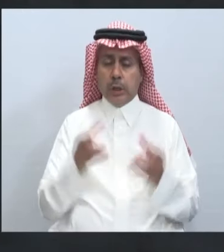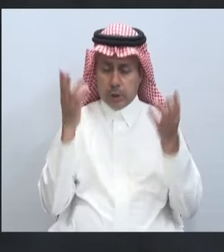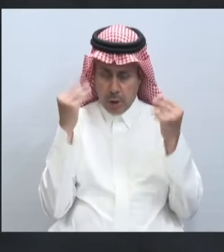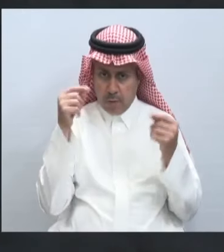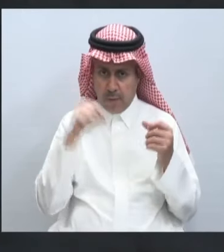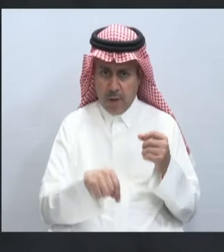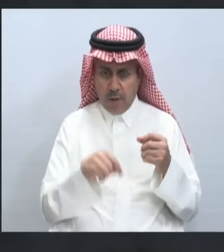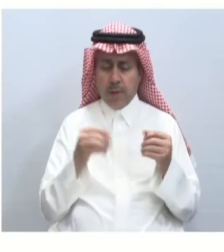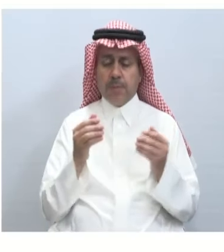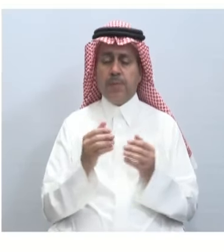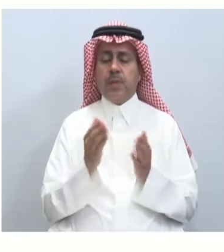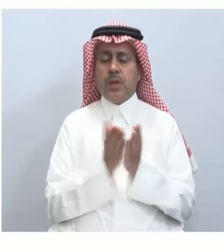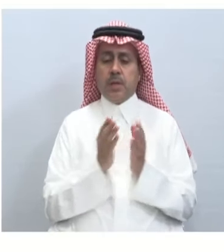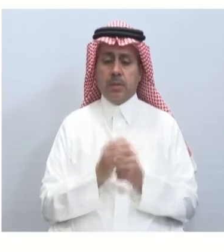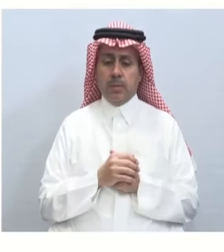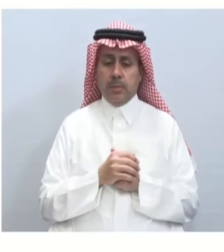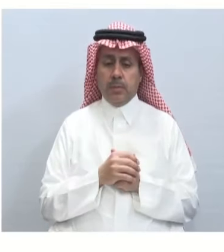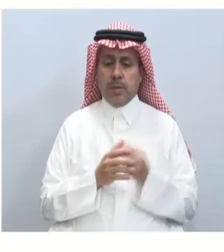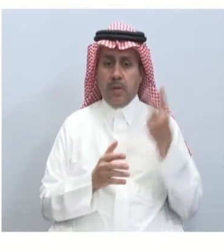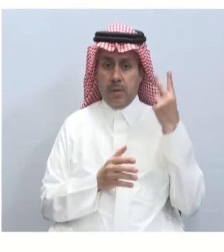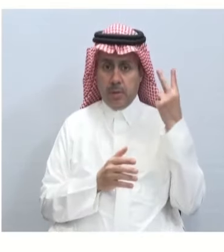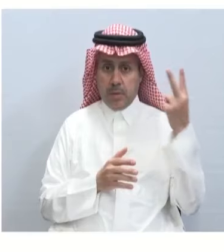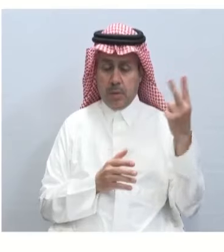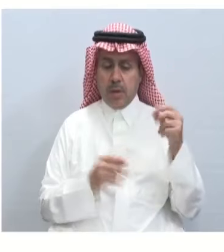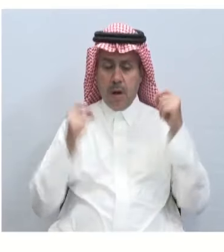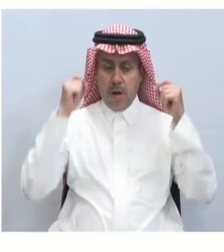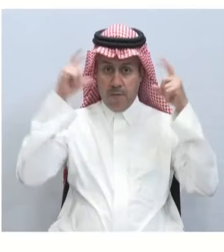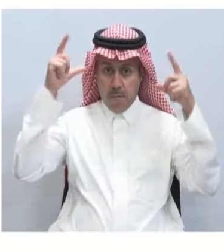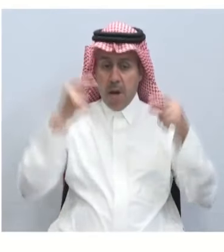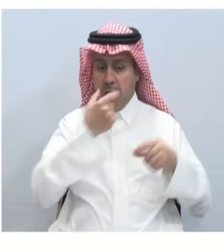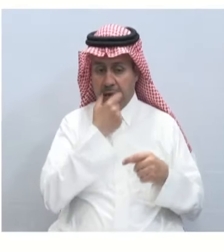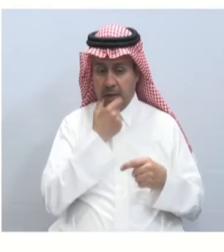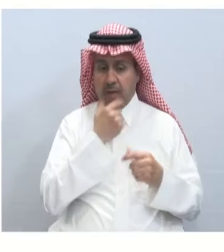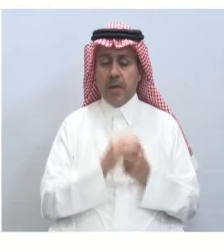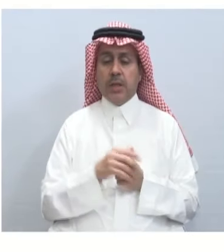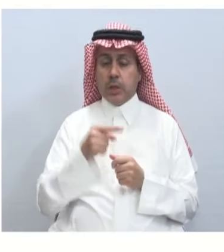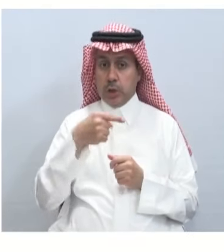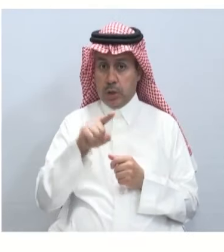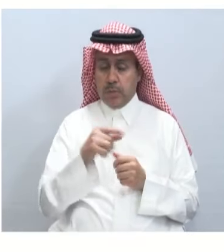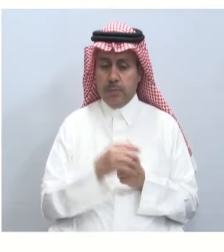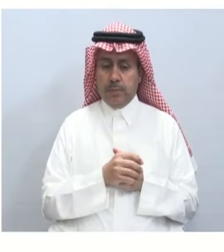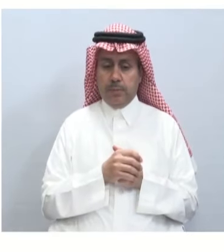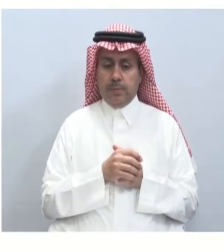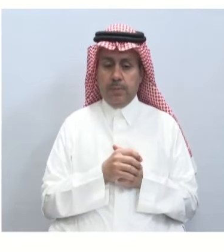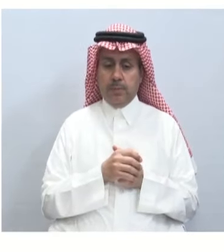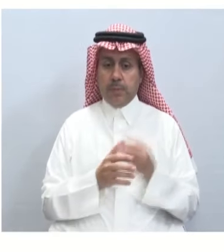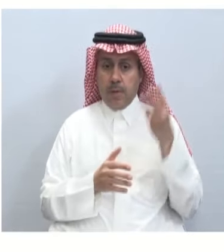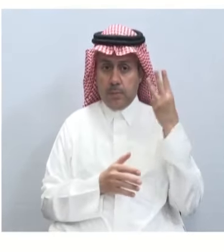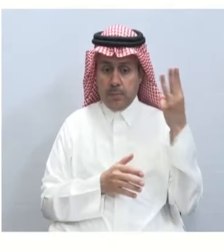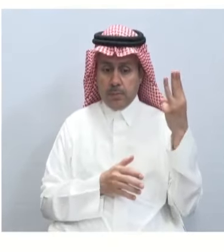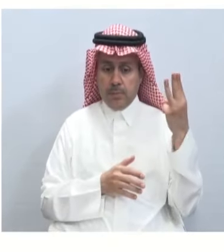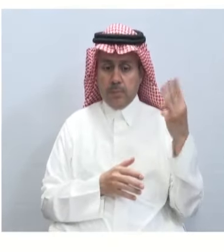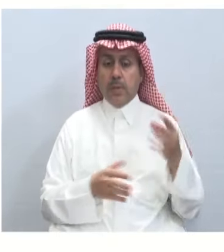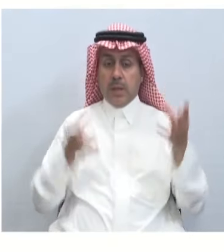على ذلك باذن الله عز وجل في درسنا لهذا اليوم وايضا ان نفهم الحديث فهما صحيحا وكذلك